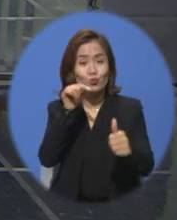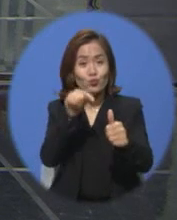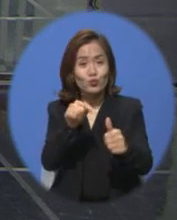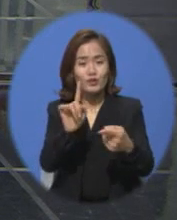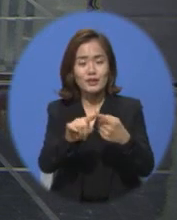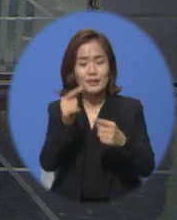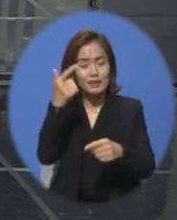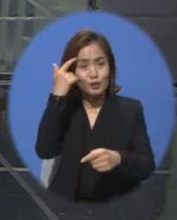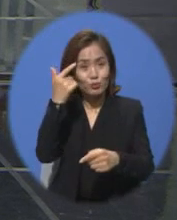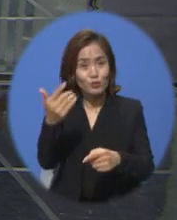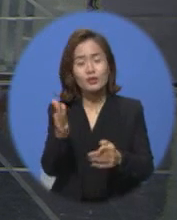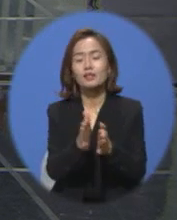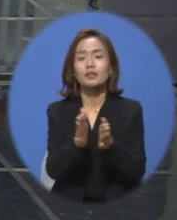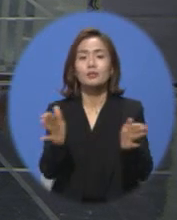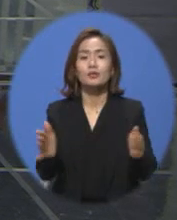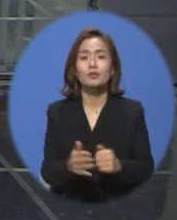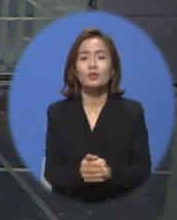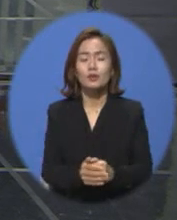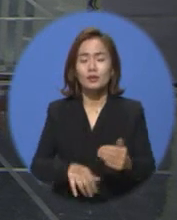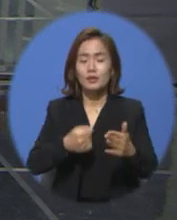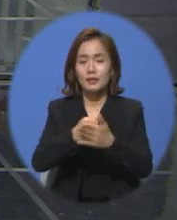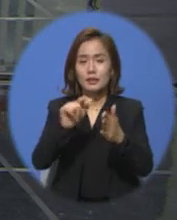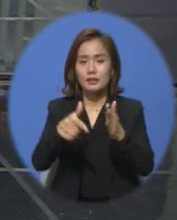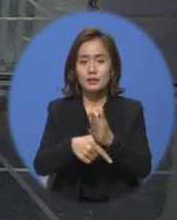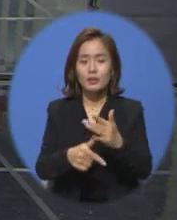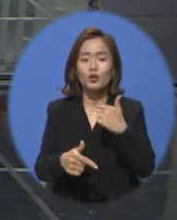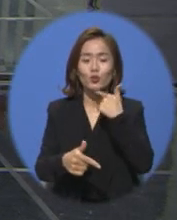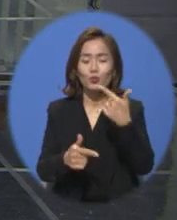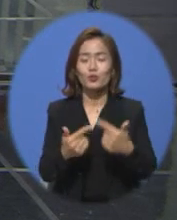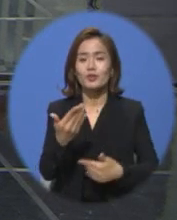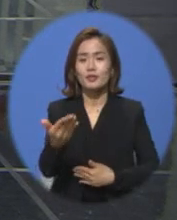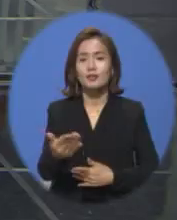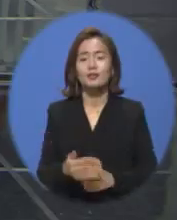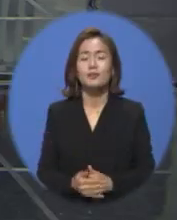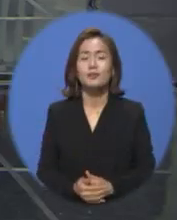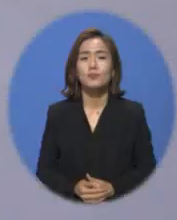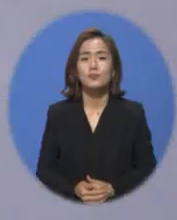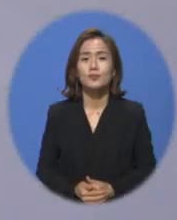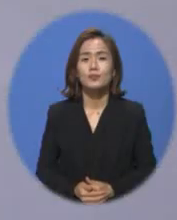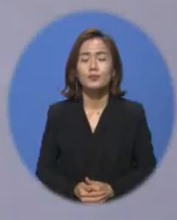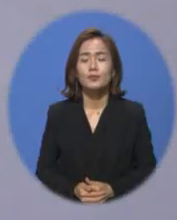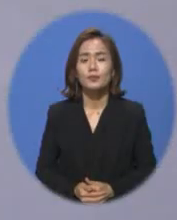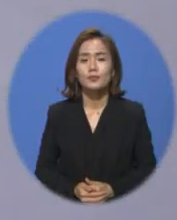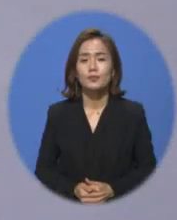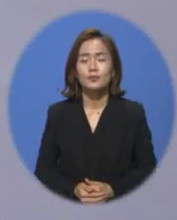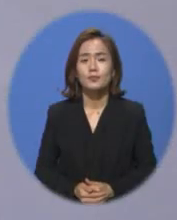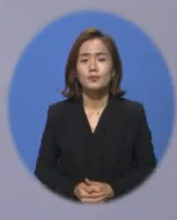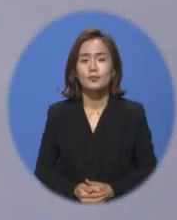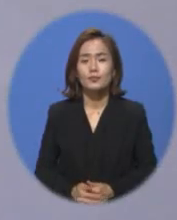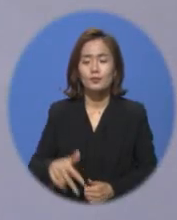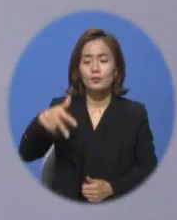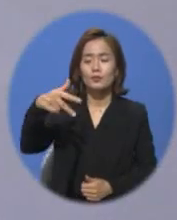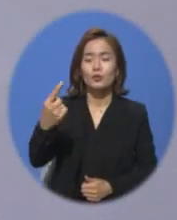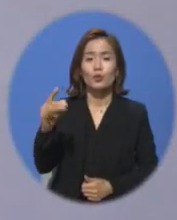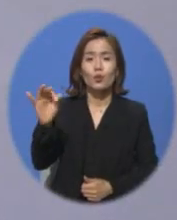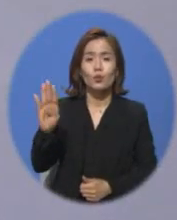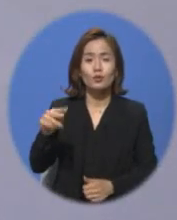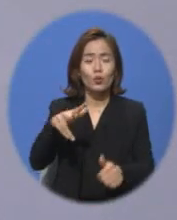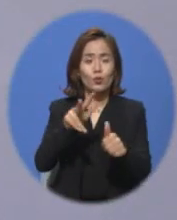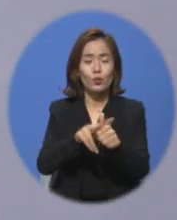질문하시기전에상대후보를명확히밝혀주십시오. 주어진시간은6분입니다. 예.